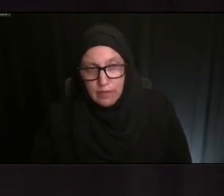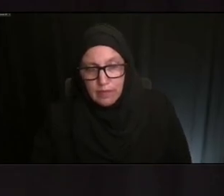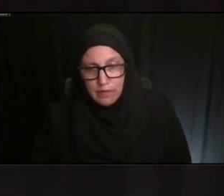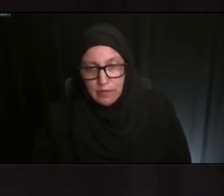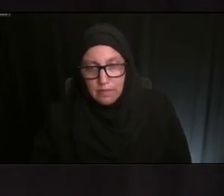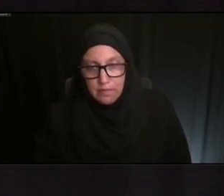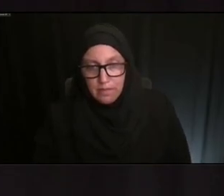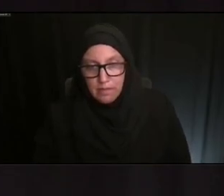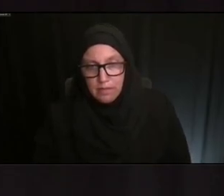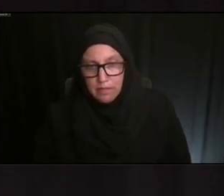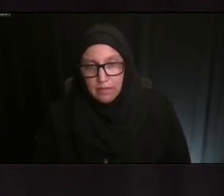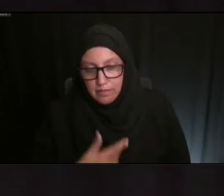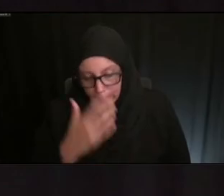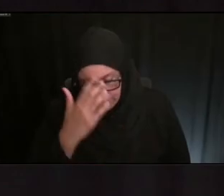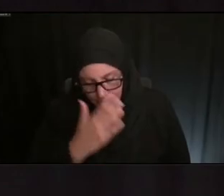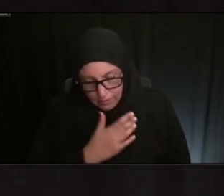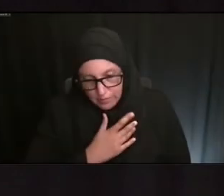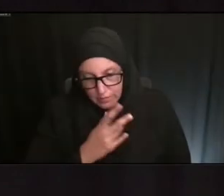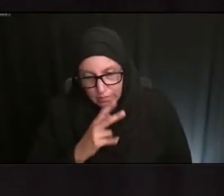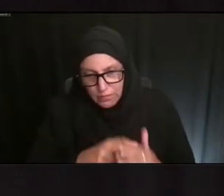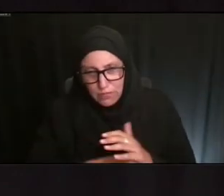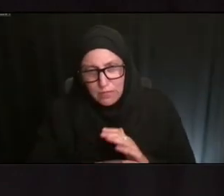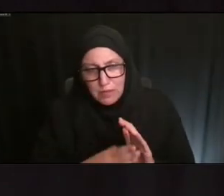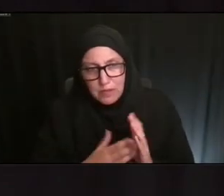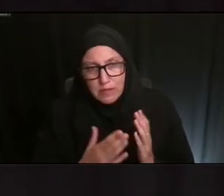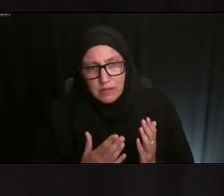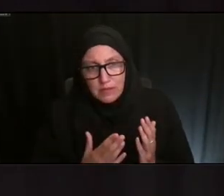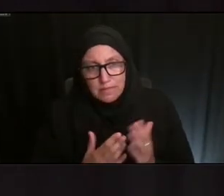يا ابن رسول الله